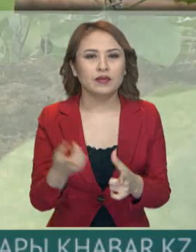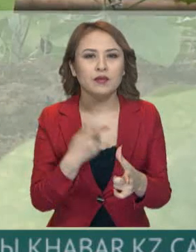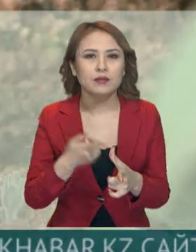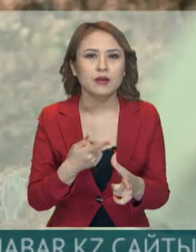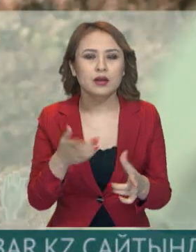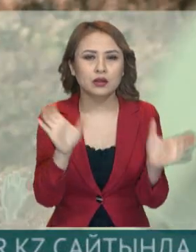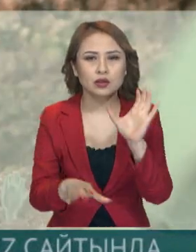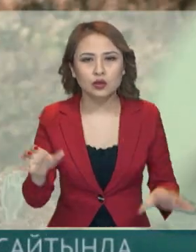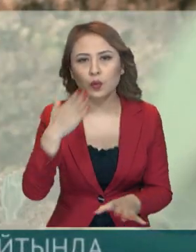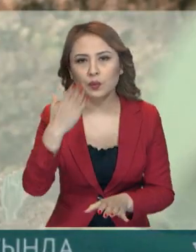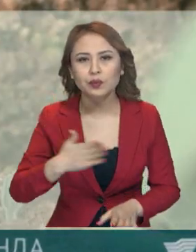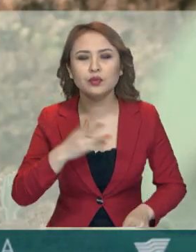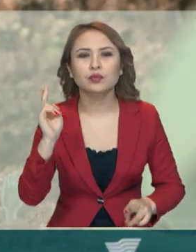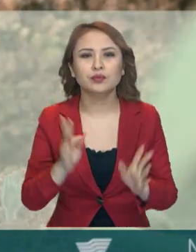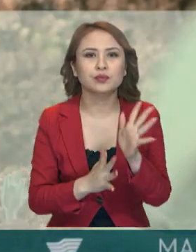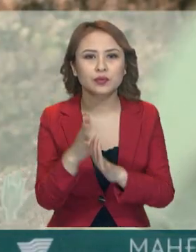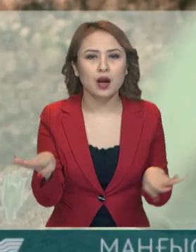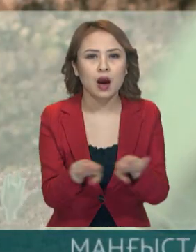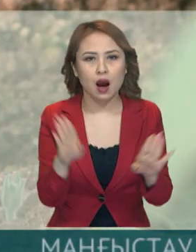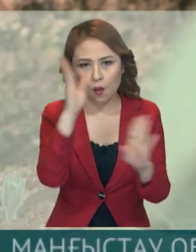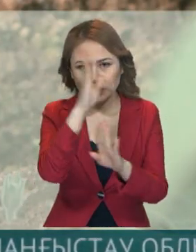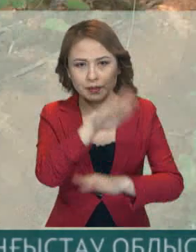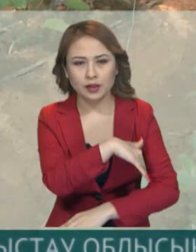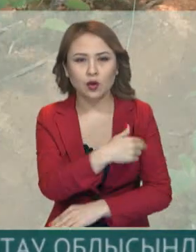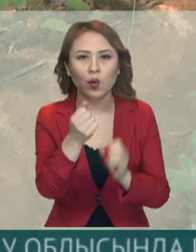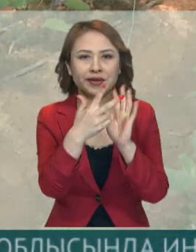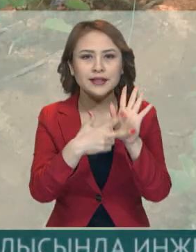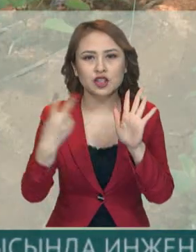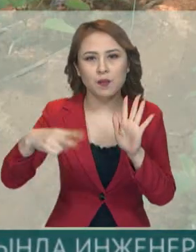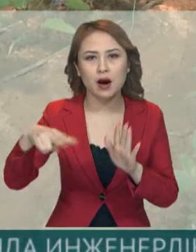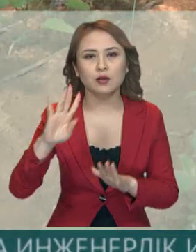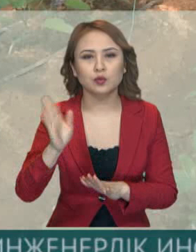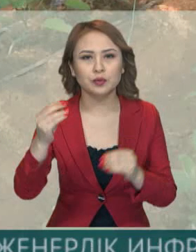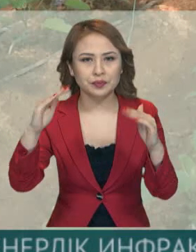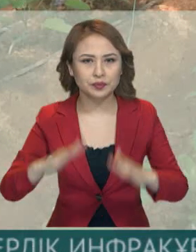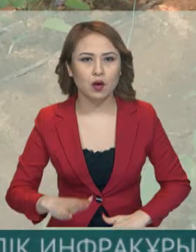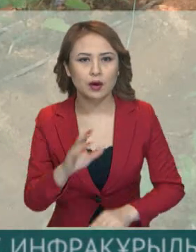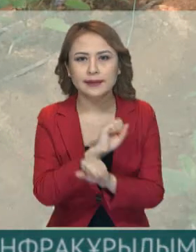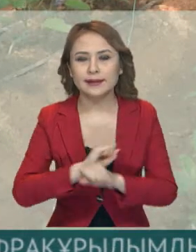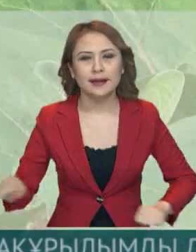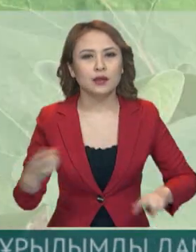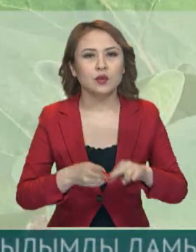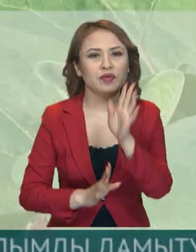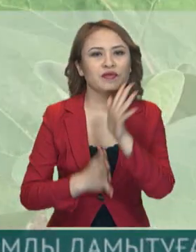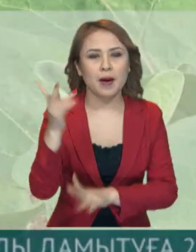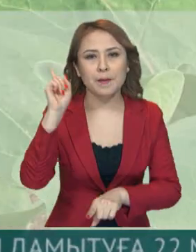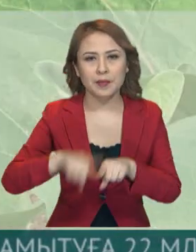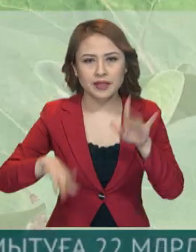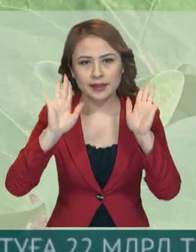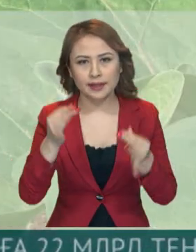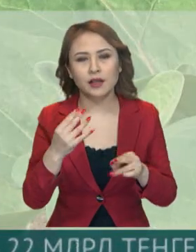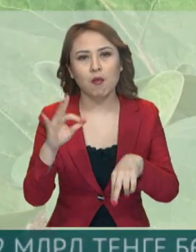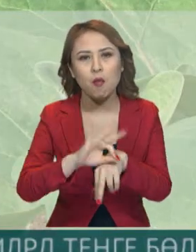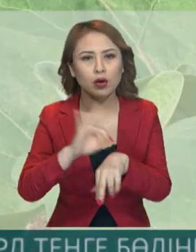баялды жылу сүйгіш өсімдік, сондықтан мұндағы ауа температурасы 18-20 градустан төмен болмау керек. Сонда тез өседі, әрі